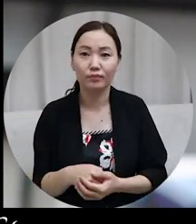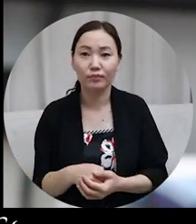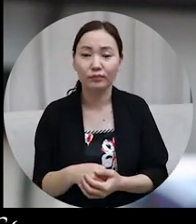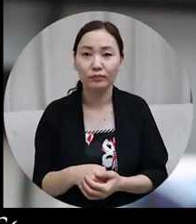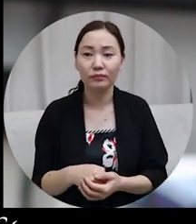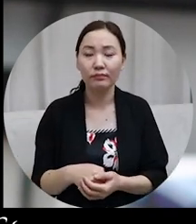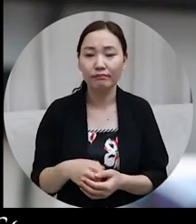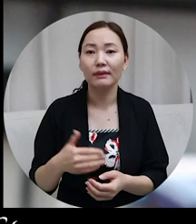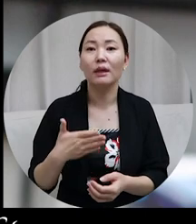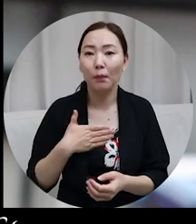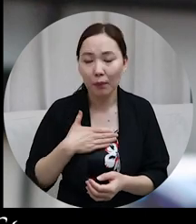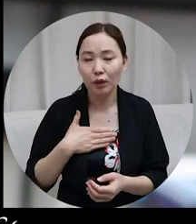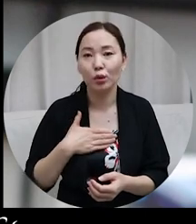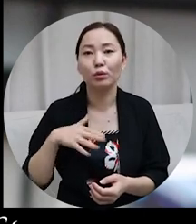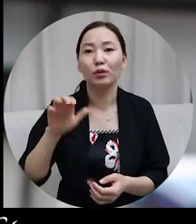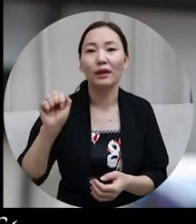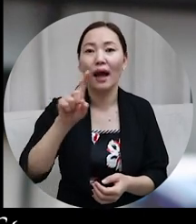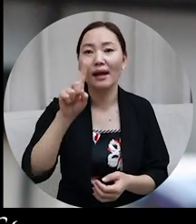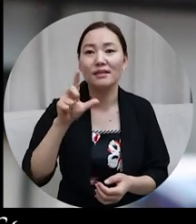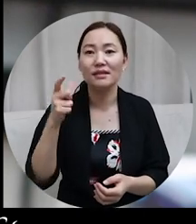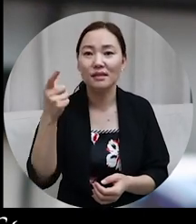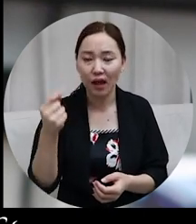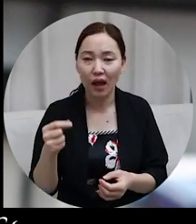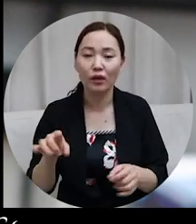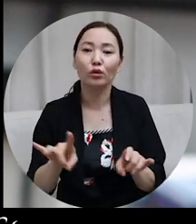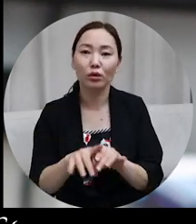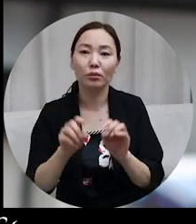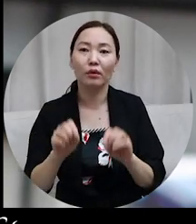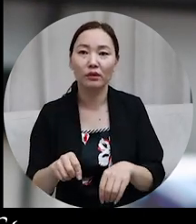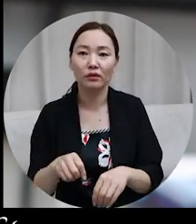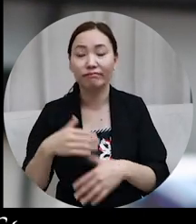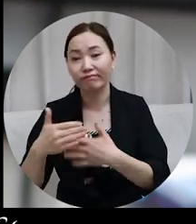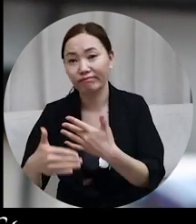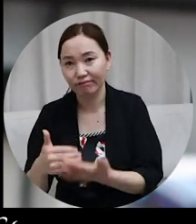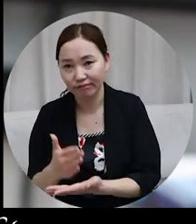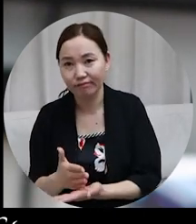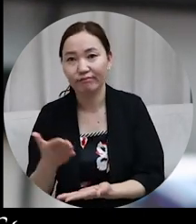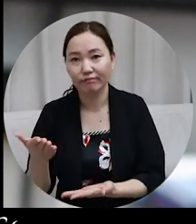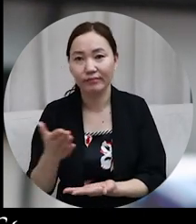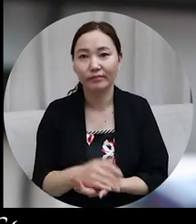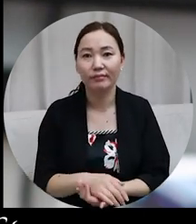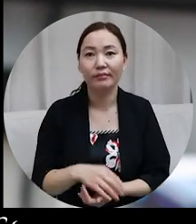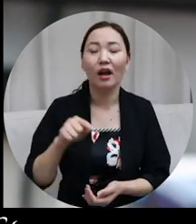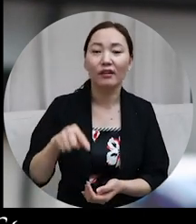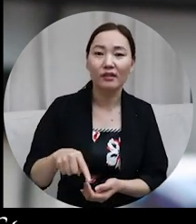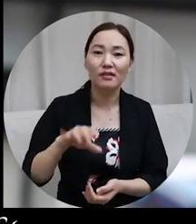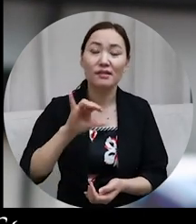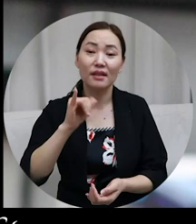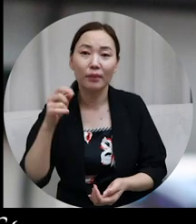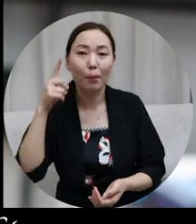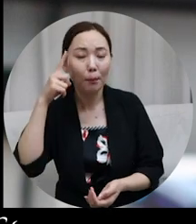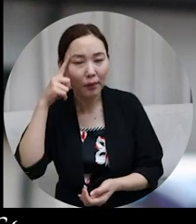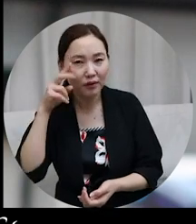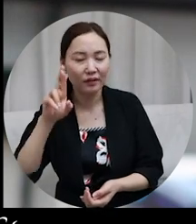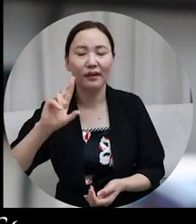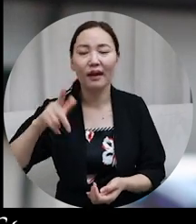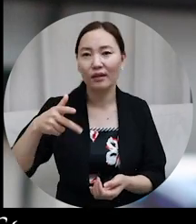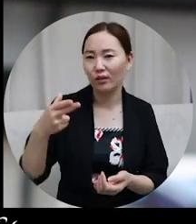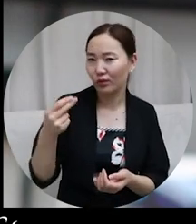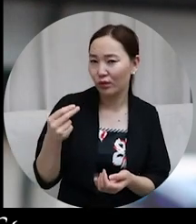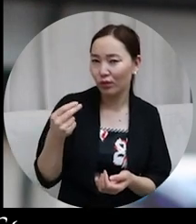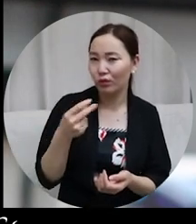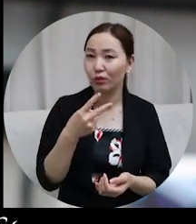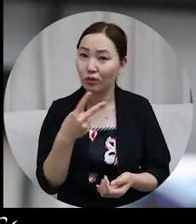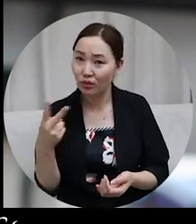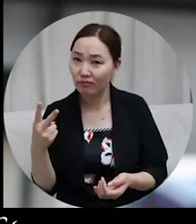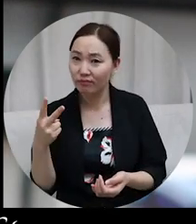илгээд хангалгаагаа муу хэлгээд эрхийг бас үсэхгүй штэ. Тэгэхээр аль аль нь л маш их одоо тийм гад завшаантай л үйл